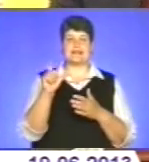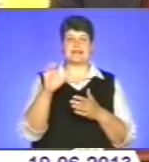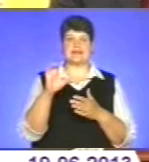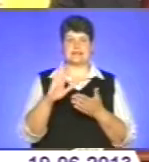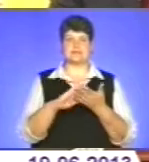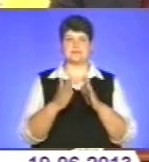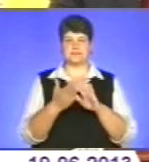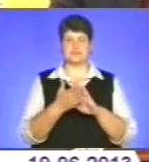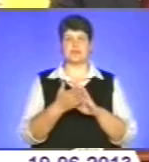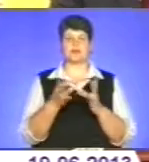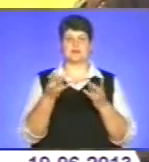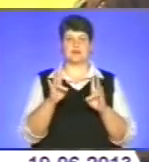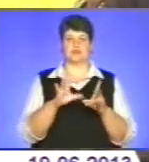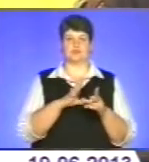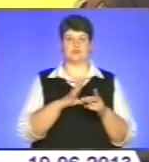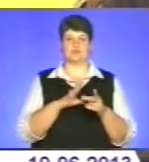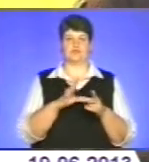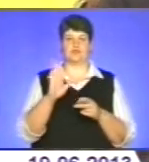заваді просуванню України до ЄЕП.